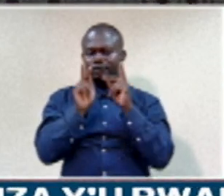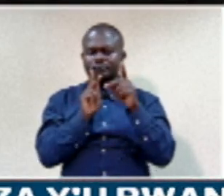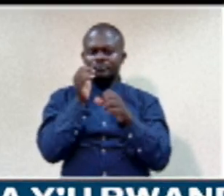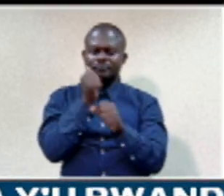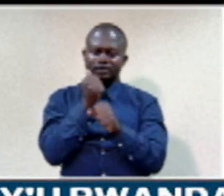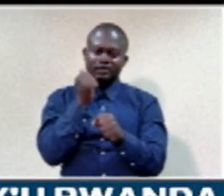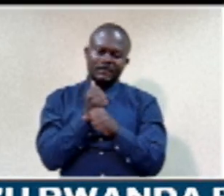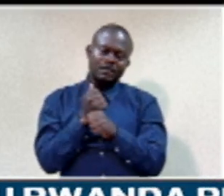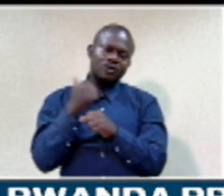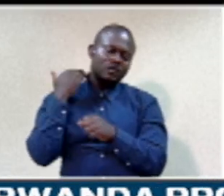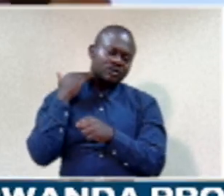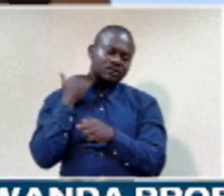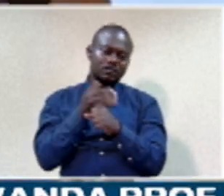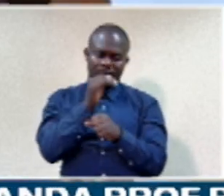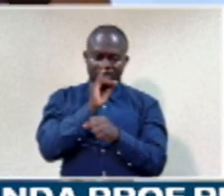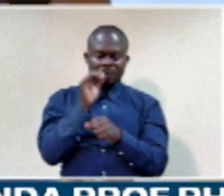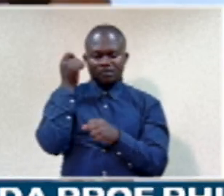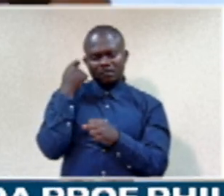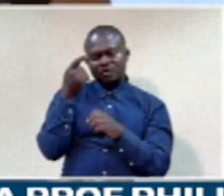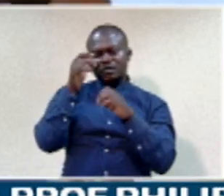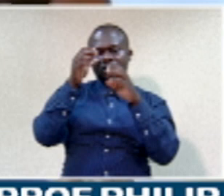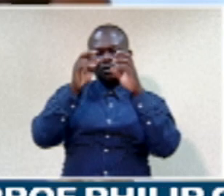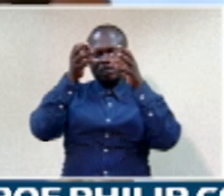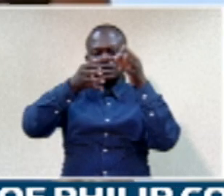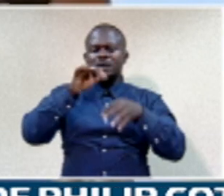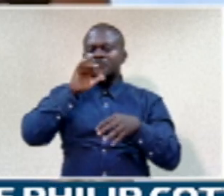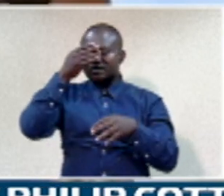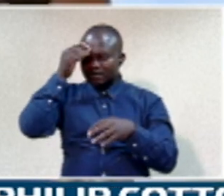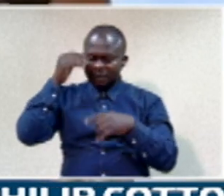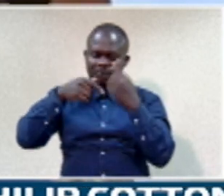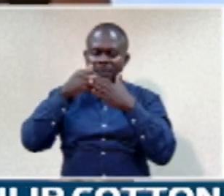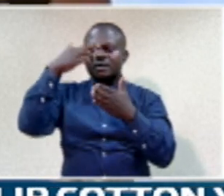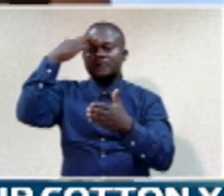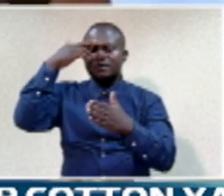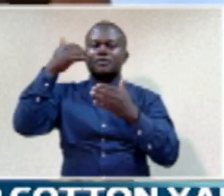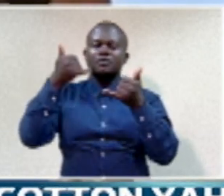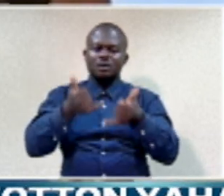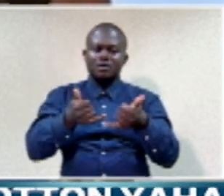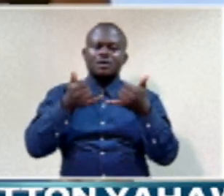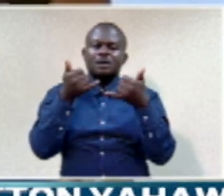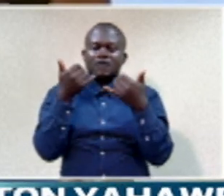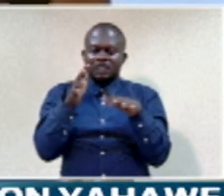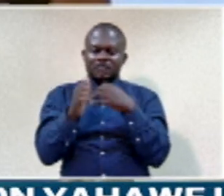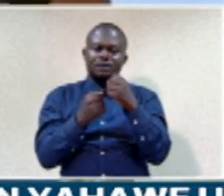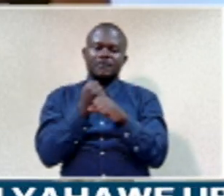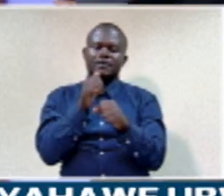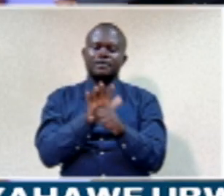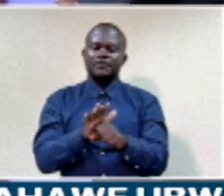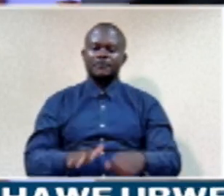bakorewe genocide kugira ngo bumve yuko ubucamanza butabibagiwe ko bukomeza kwibukana kino gihe n'ubwo bwose hashize imyaka